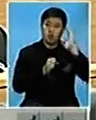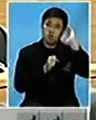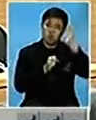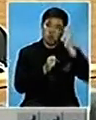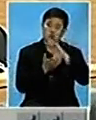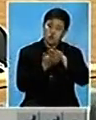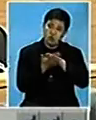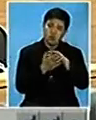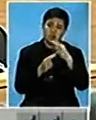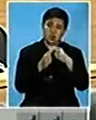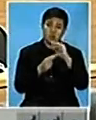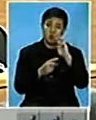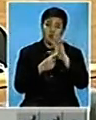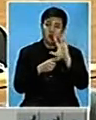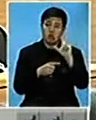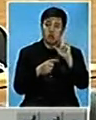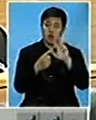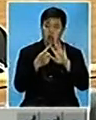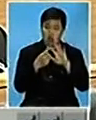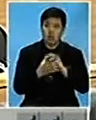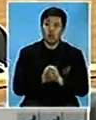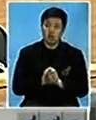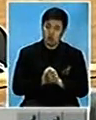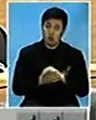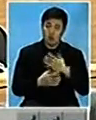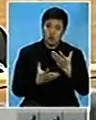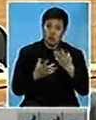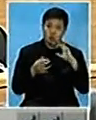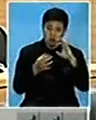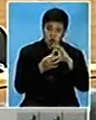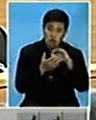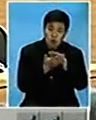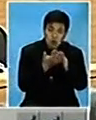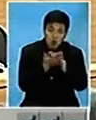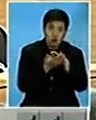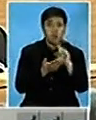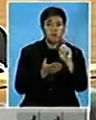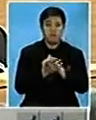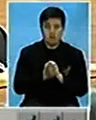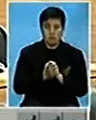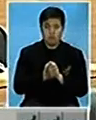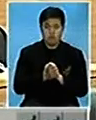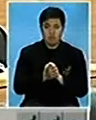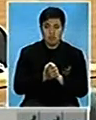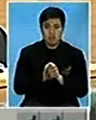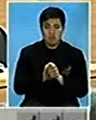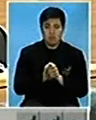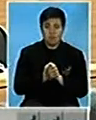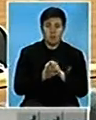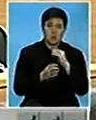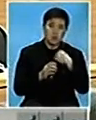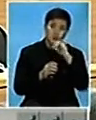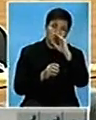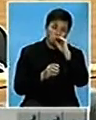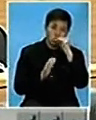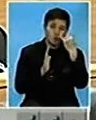านโทษเอ่ยนามท่านวชระเพชรทองคืออย่างนี้ครับท่านประธานครับขอความกรุณาว่าแม้กระทั่งการพูดที่